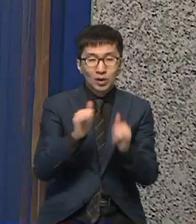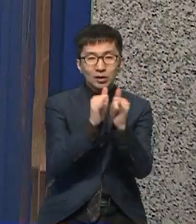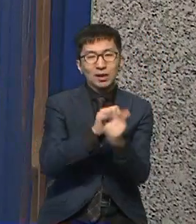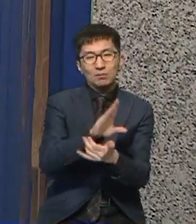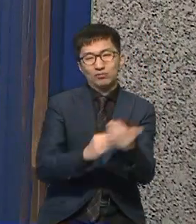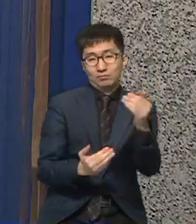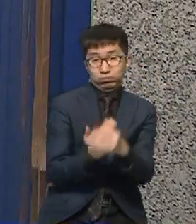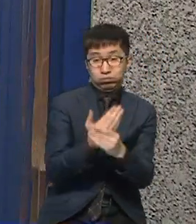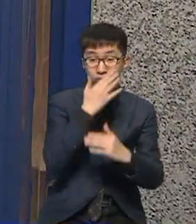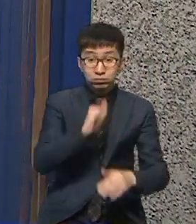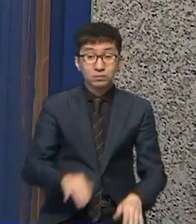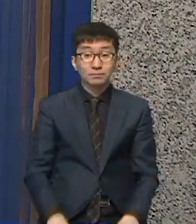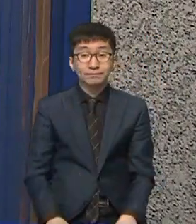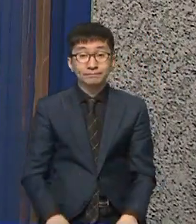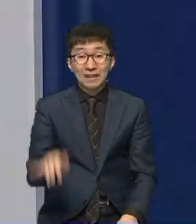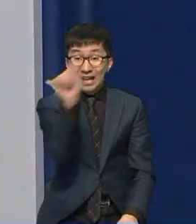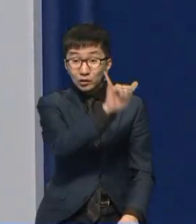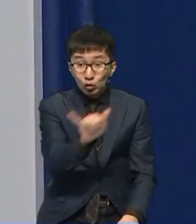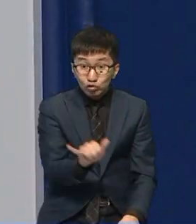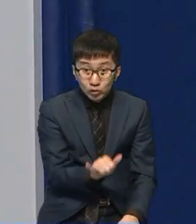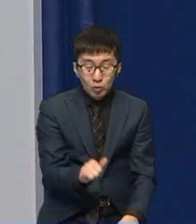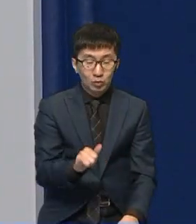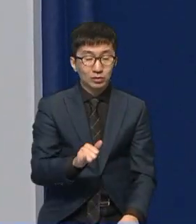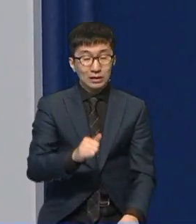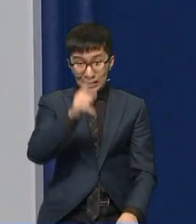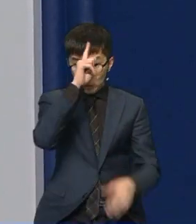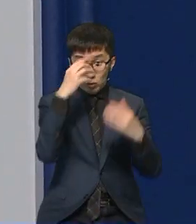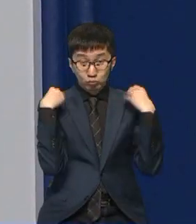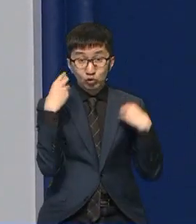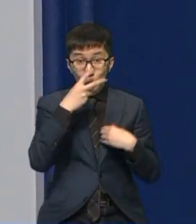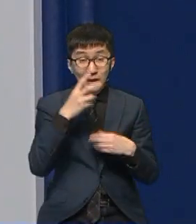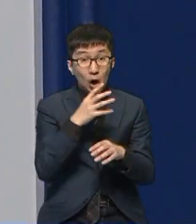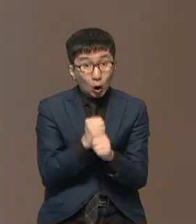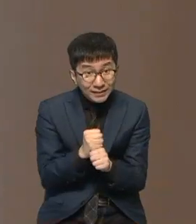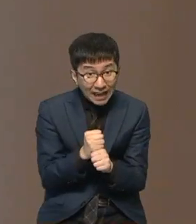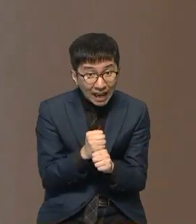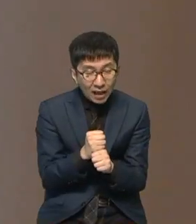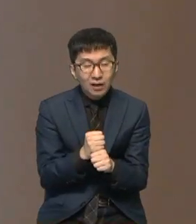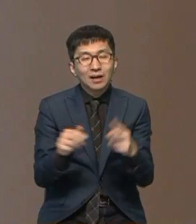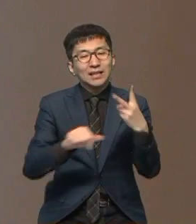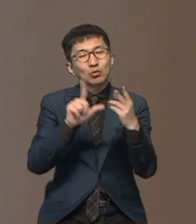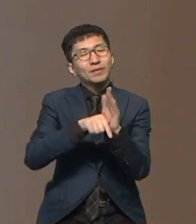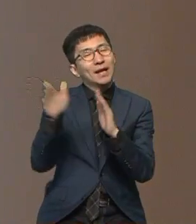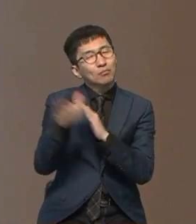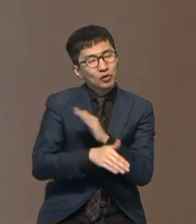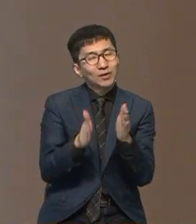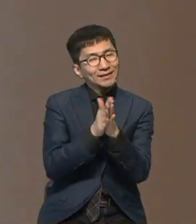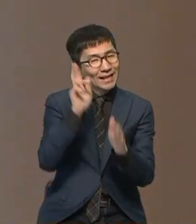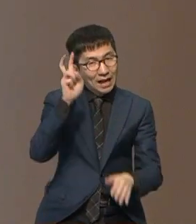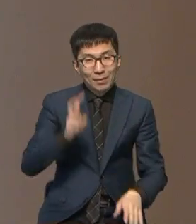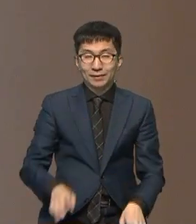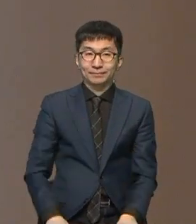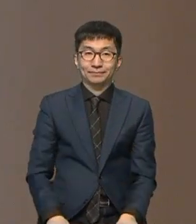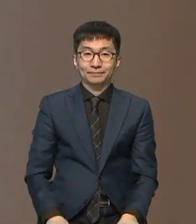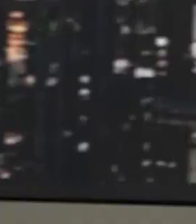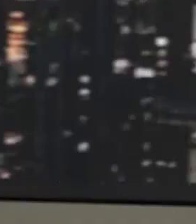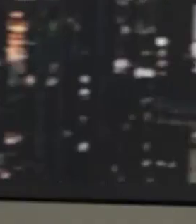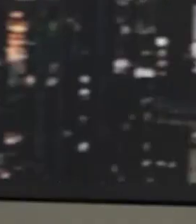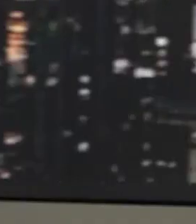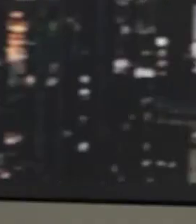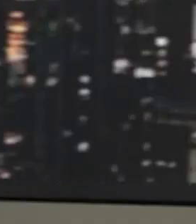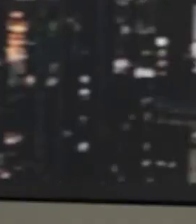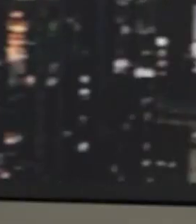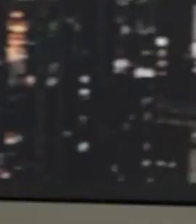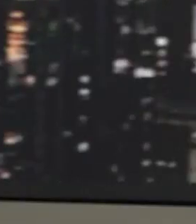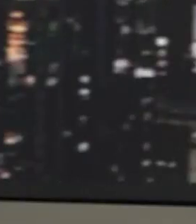수 있습니다. 전국 단위의 정부 실태조사는 빠르면 다음 달 실시됩니다. SBS 유덕기입니다.